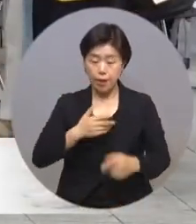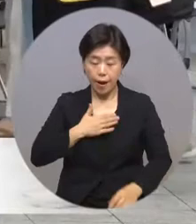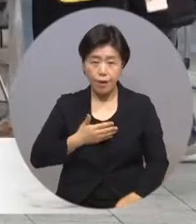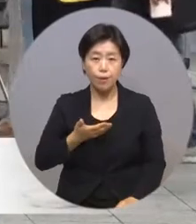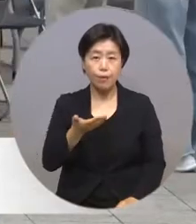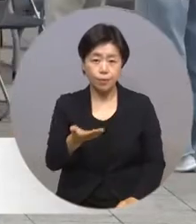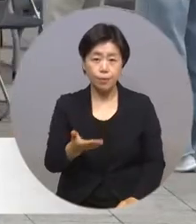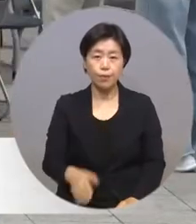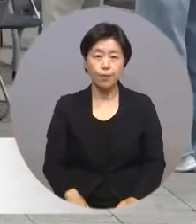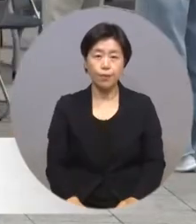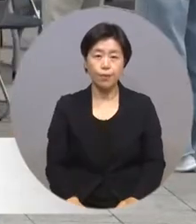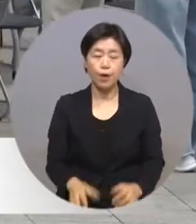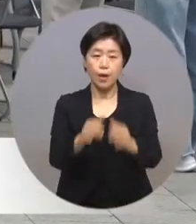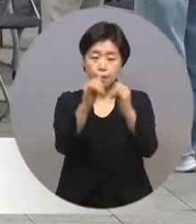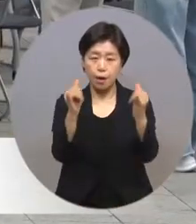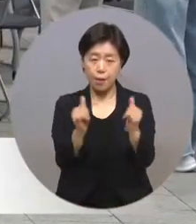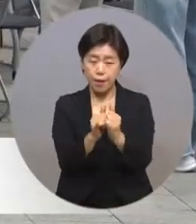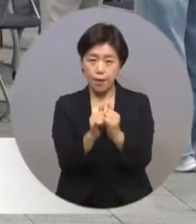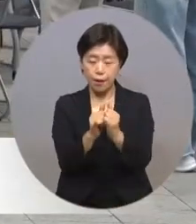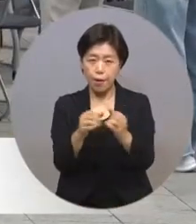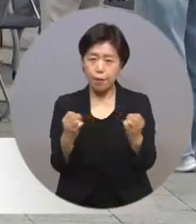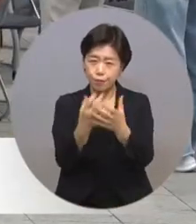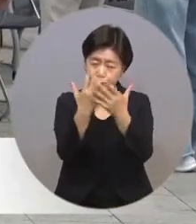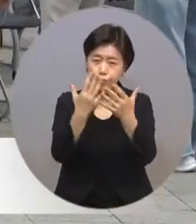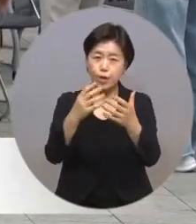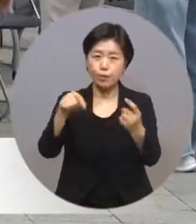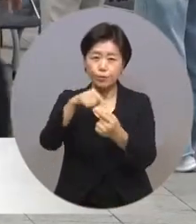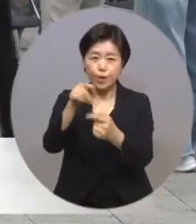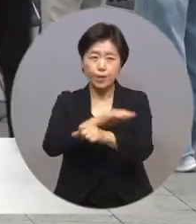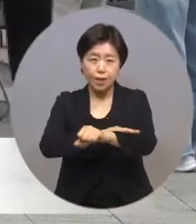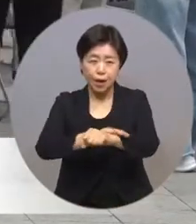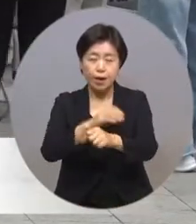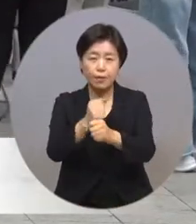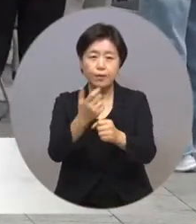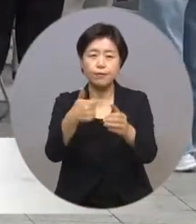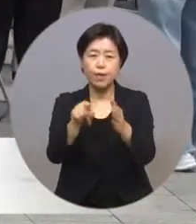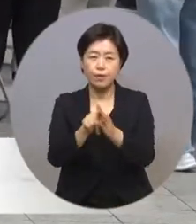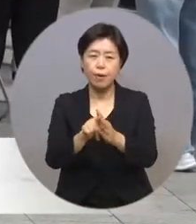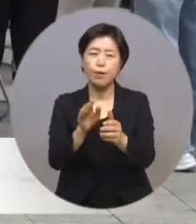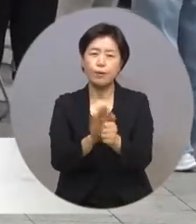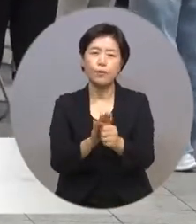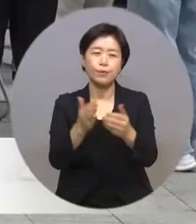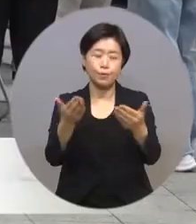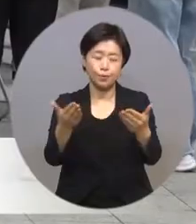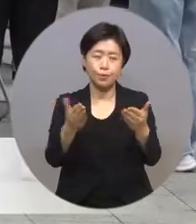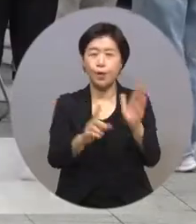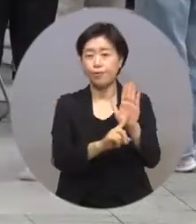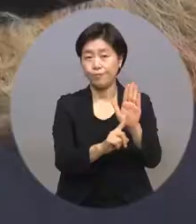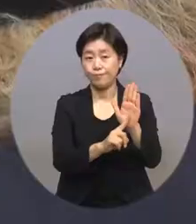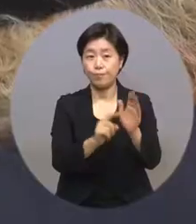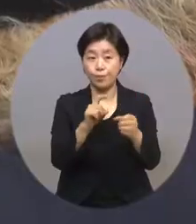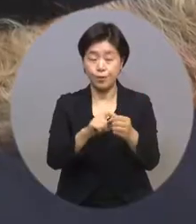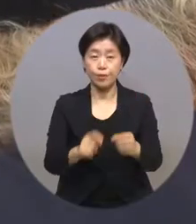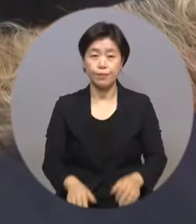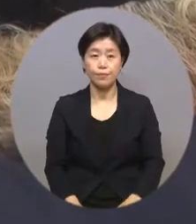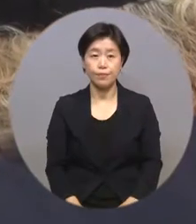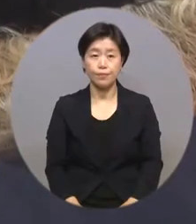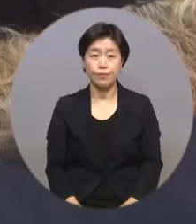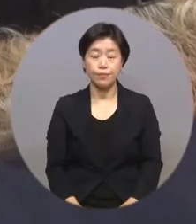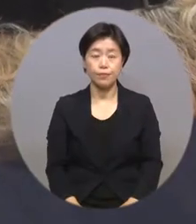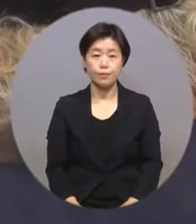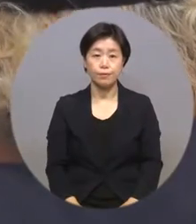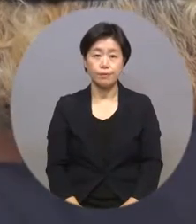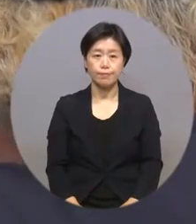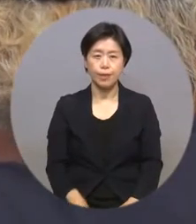실천을 하고 좀 더 건강하고 밝은 사회를 지역 사회를 만드는 데 도움이 되고자 예방 캠페인 활동을 진행하고 있습니다. 봉사단의